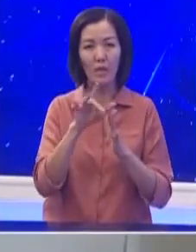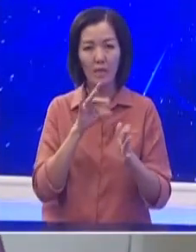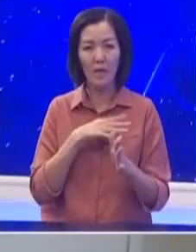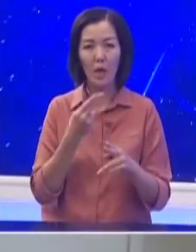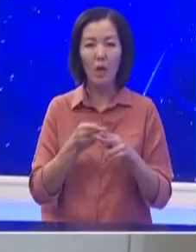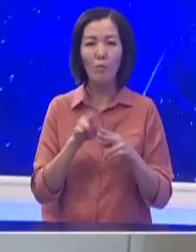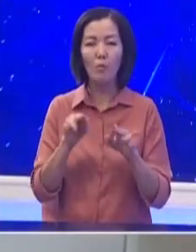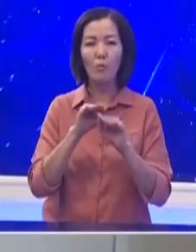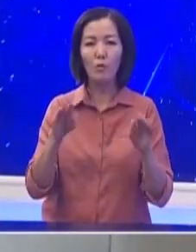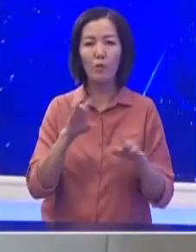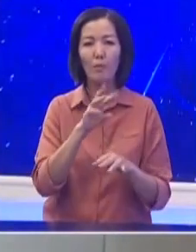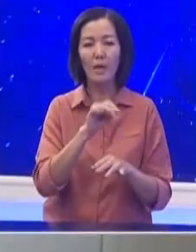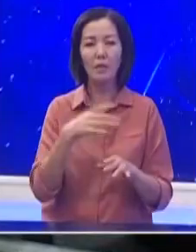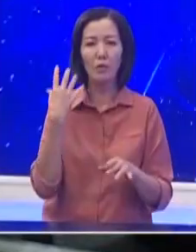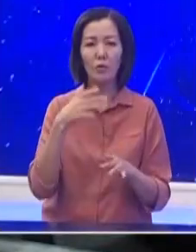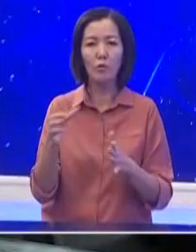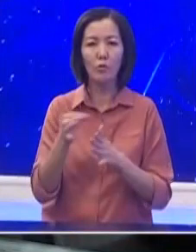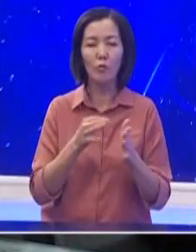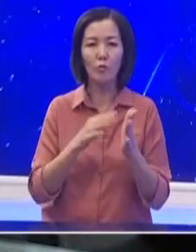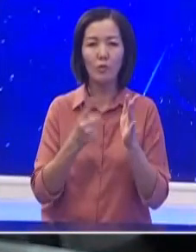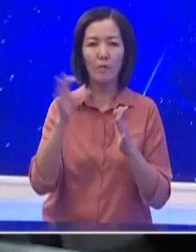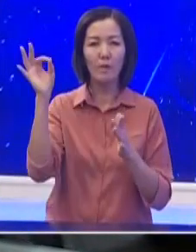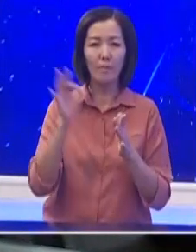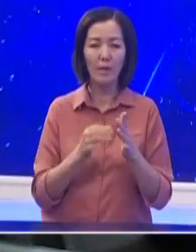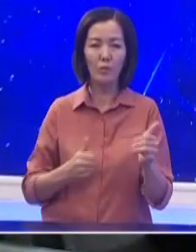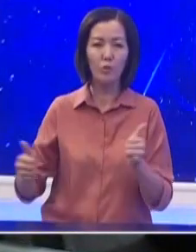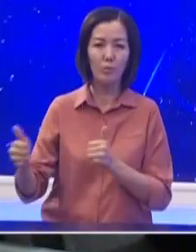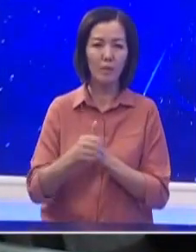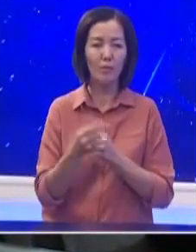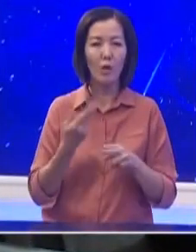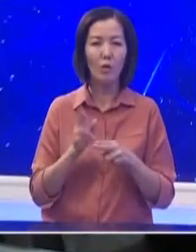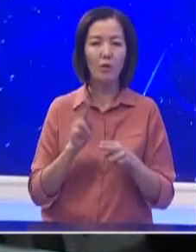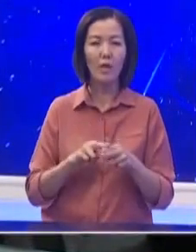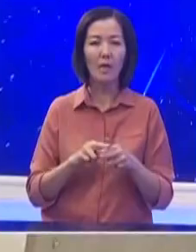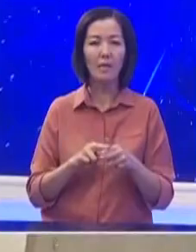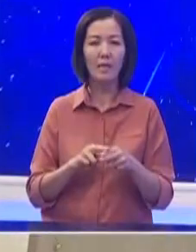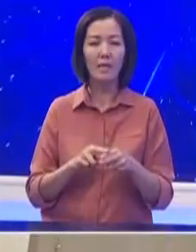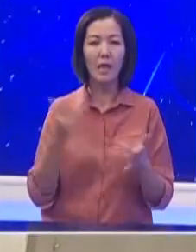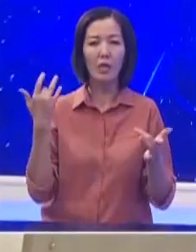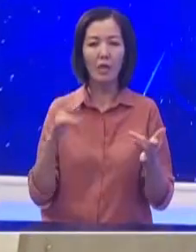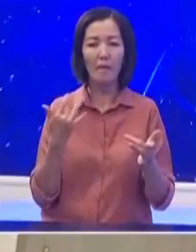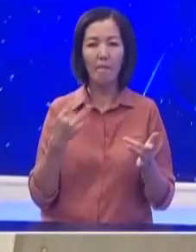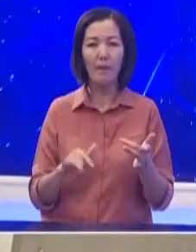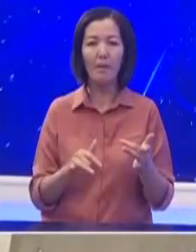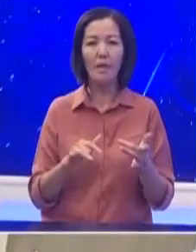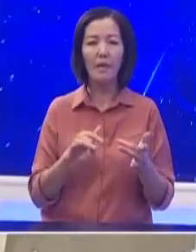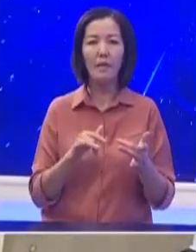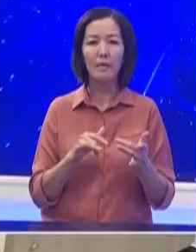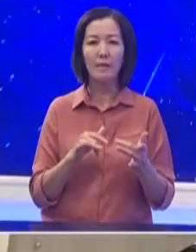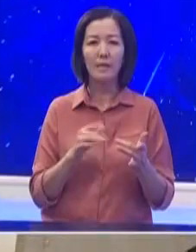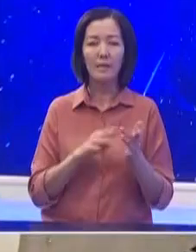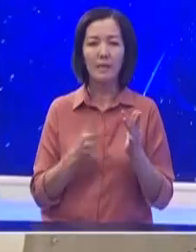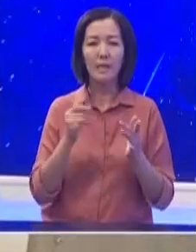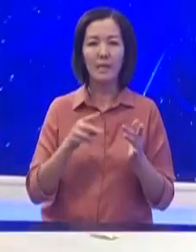Бұл көрсеткіш бойынша Маңғыстау мен Қызылорда облысы 91%-бен көш бастап тұр. Сондай-ақ қатарда 82,2%-бен